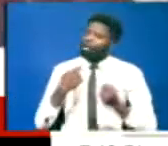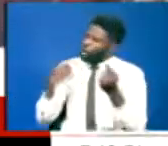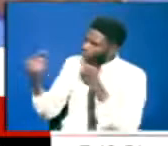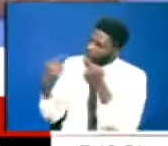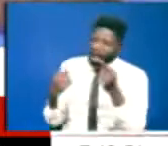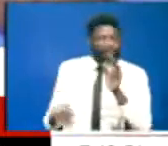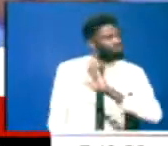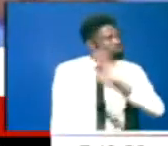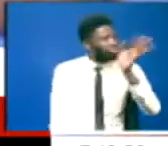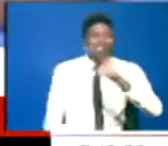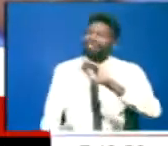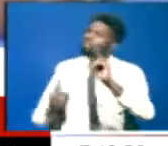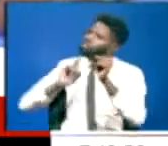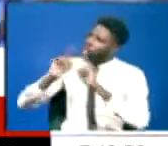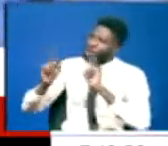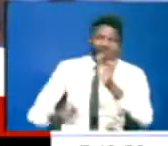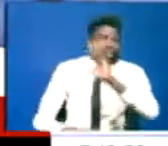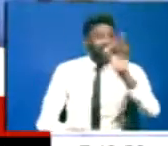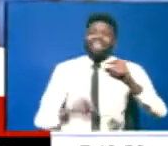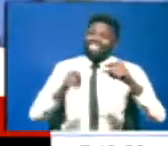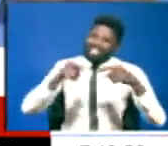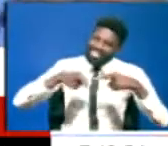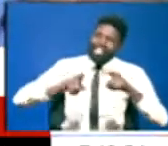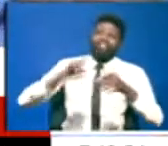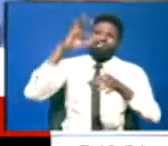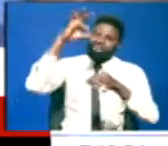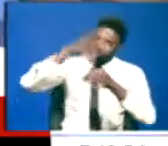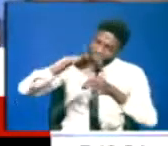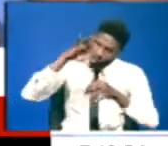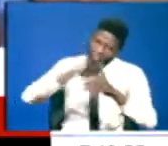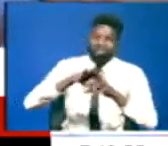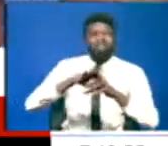kiti. Mupige kuro mundu humu.